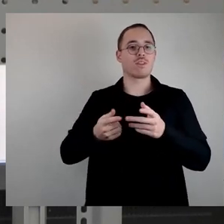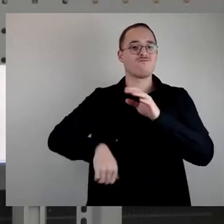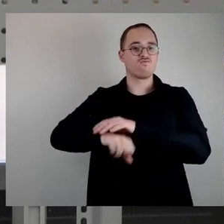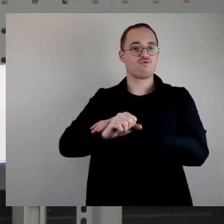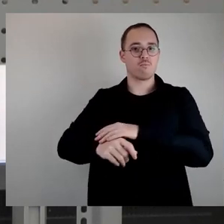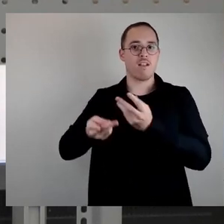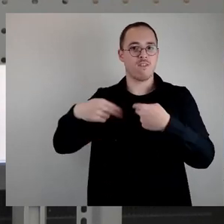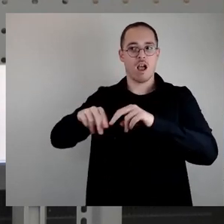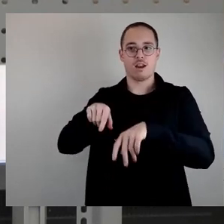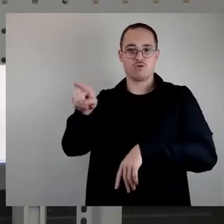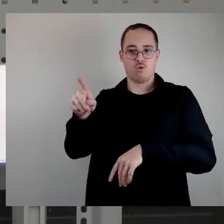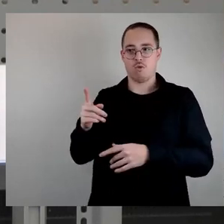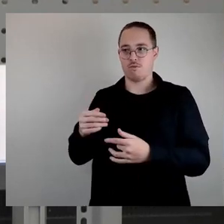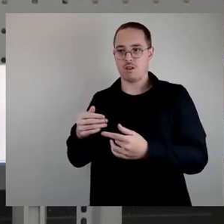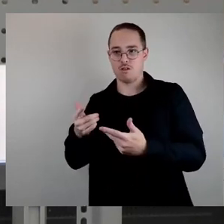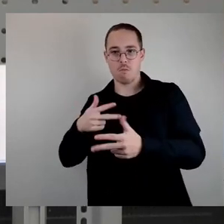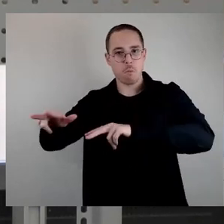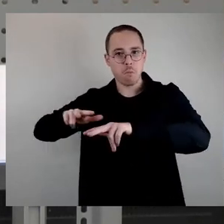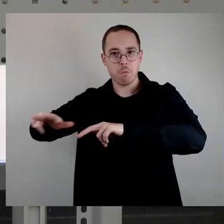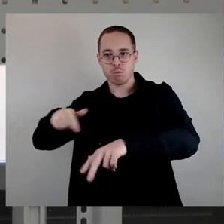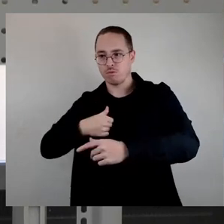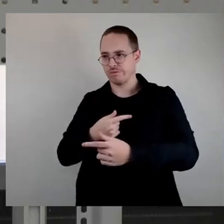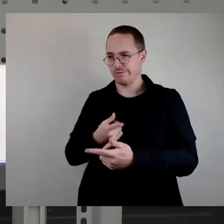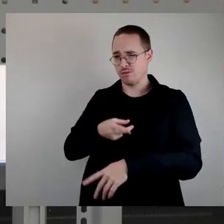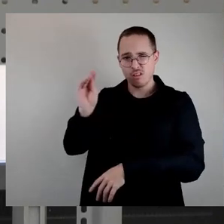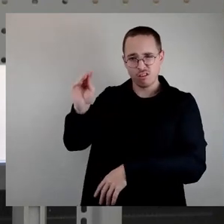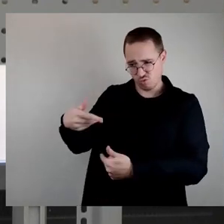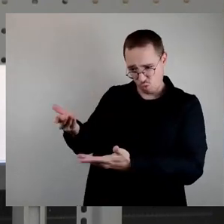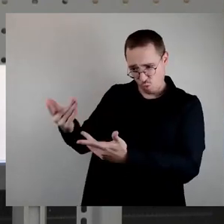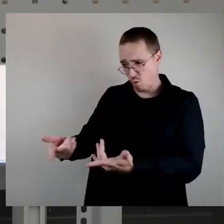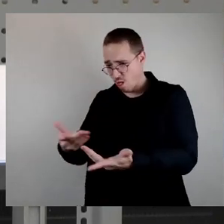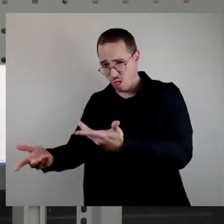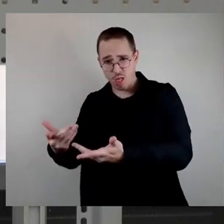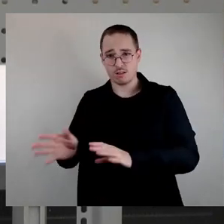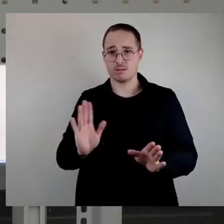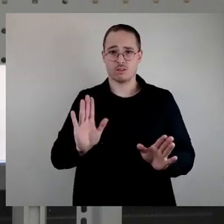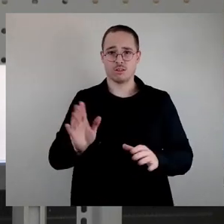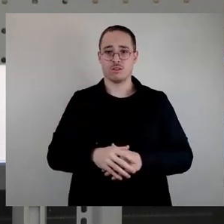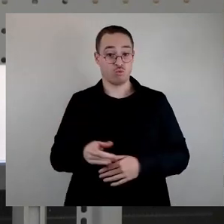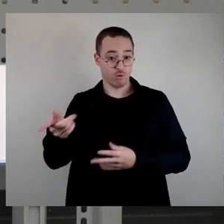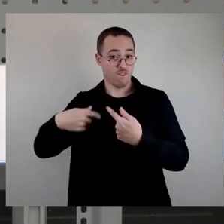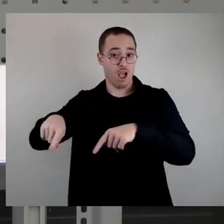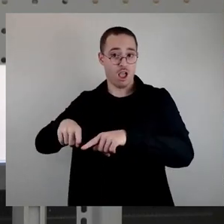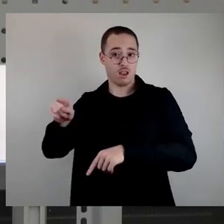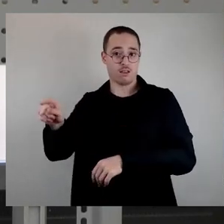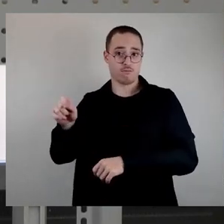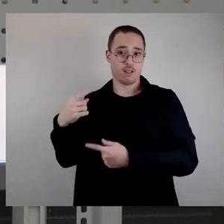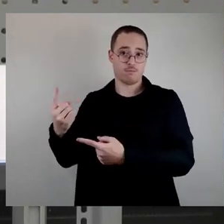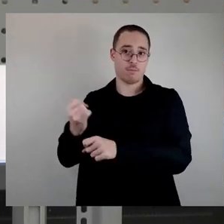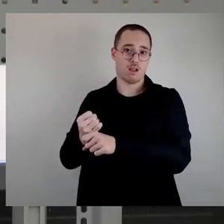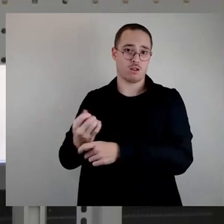hineinzureden. Ob und wie Frauenfußballmannschaften entstehen, ist Sache der Vereine. Der Stadtrat maßt sich ja Dinge an, die ihn eigentlich nichts